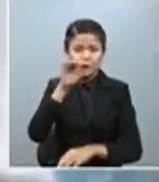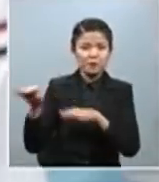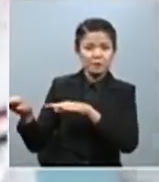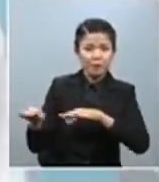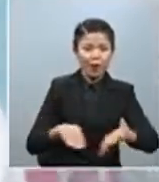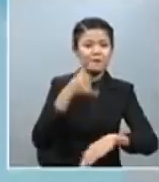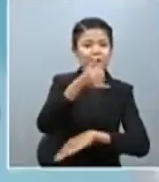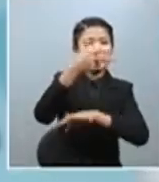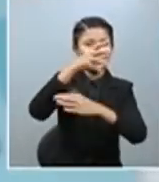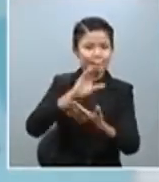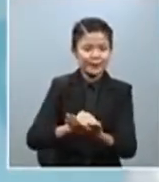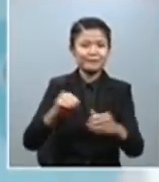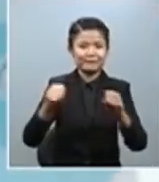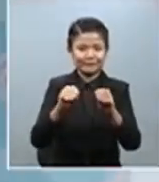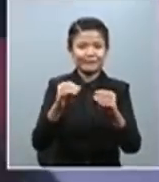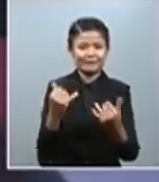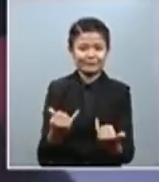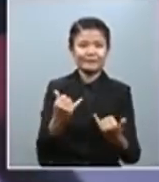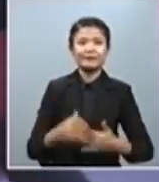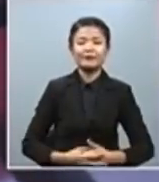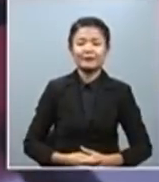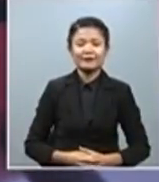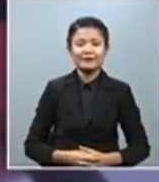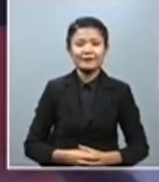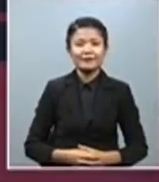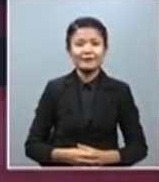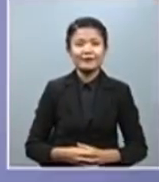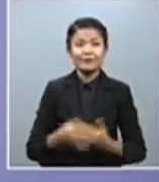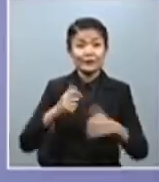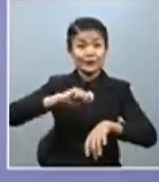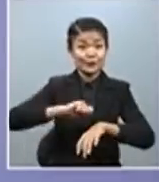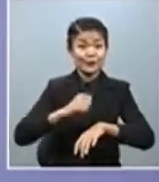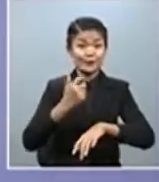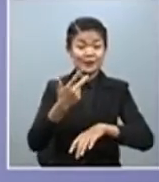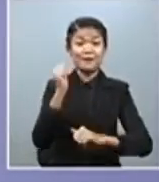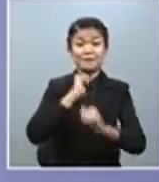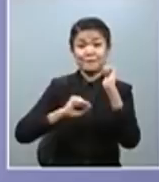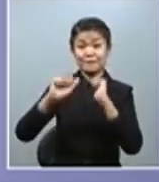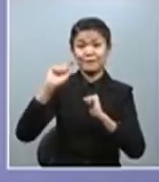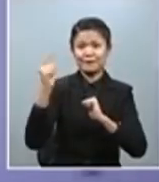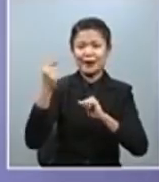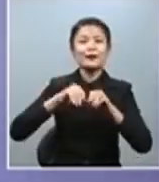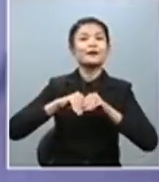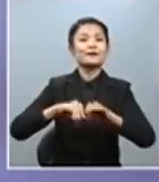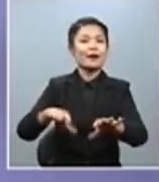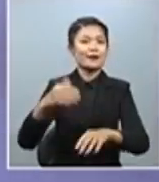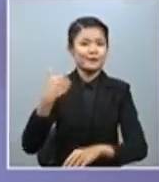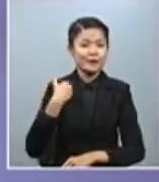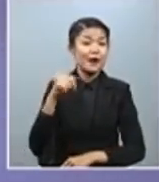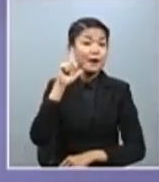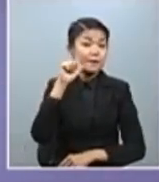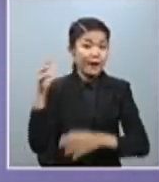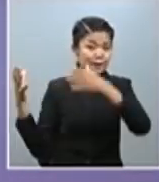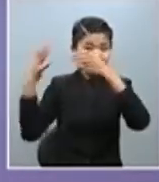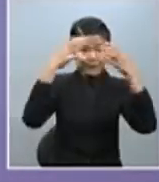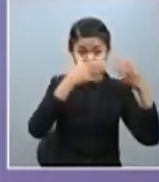องถ่ายทำเร็วๆนี้ค่ะ แล้ววันนี้นะคะช่อง3ของเราก็จะมีละครเรื่องใหม่ลงจอค่ะกับเรื่องคุณแม่สวมรอยนะคะ